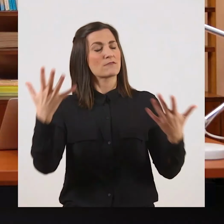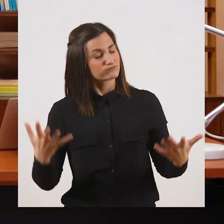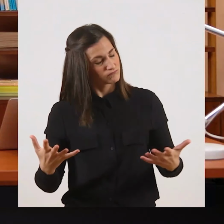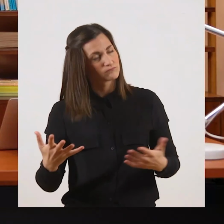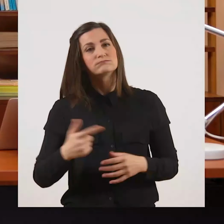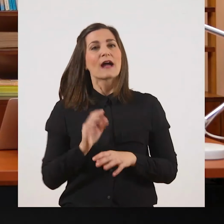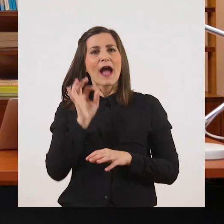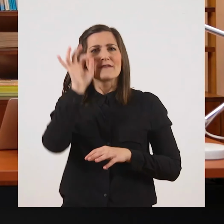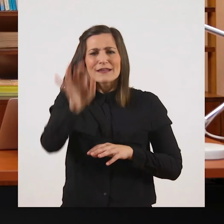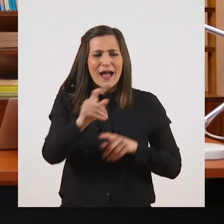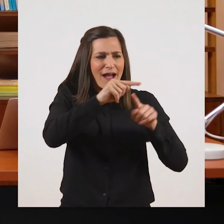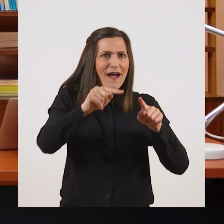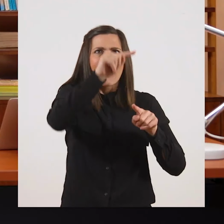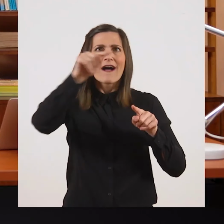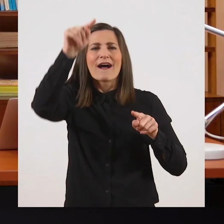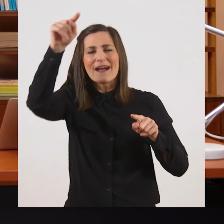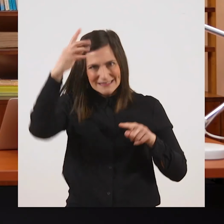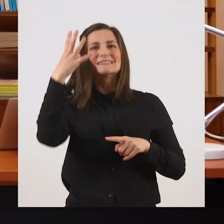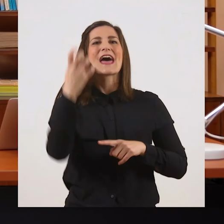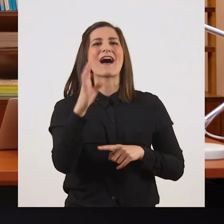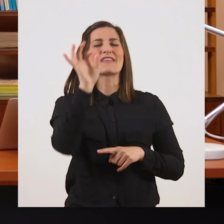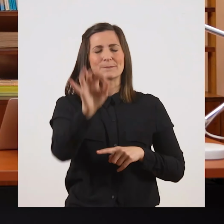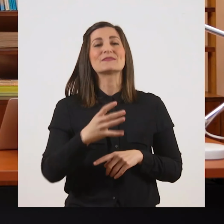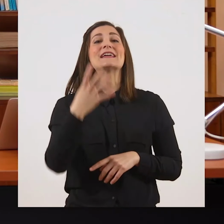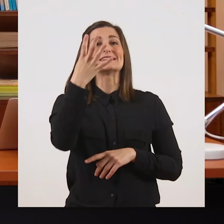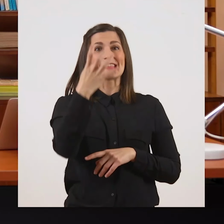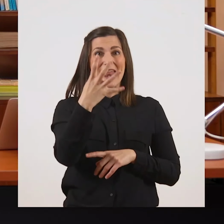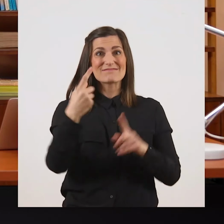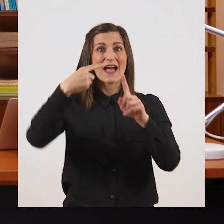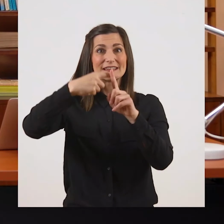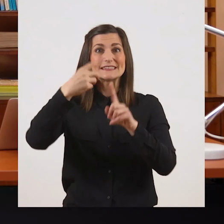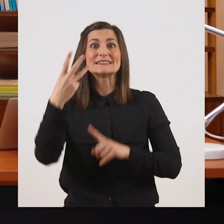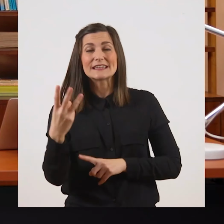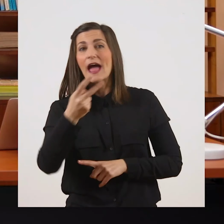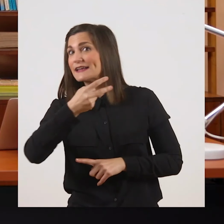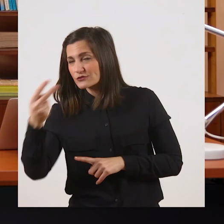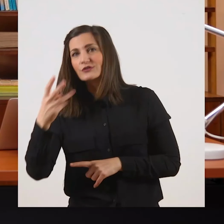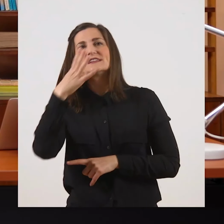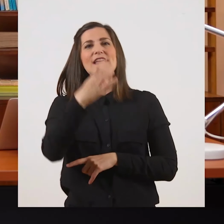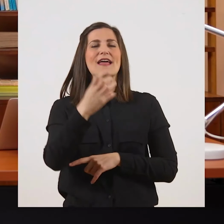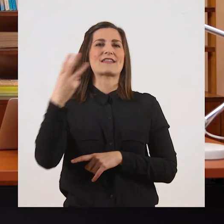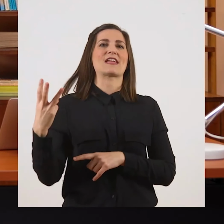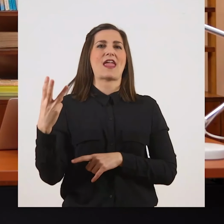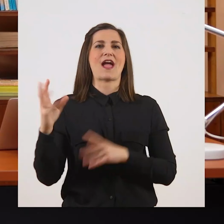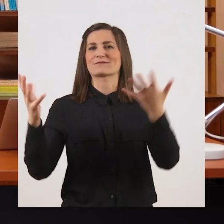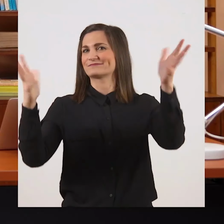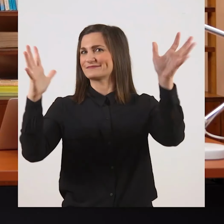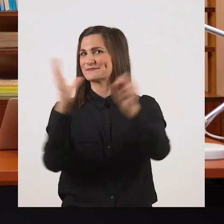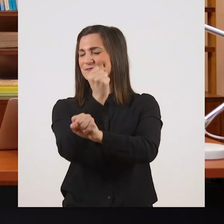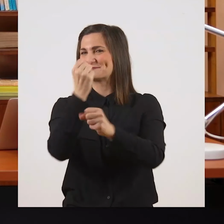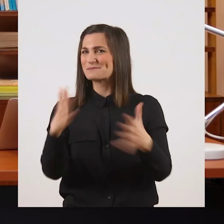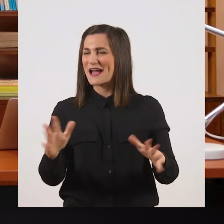ωραία. Πάτησα στο σκαλοπατάκι μου. 40. Συν 3, ίσον 43. Μπράβο, το